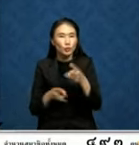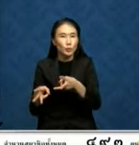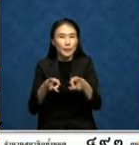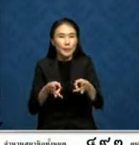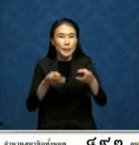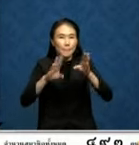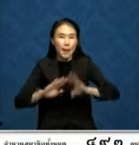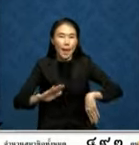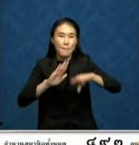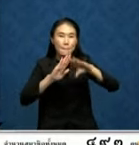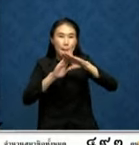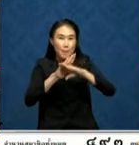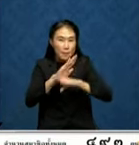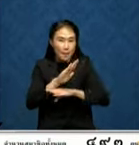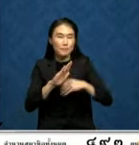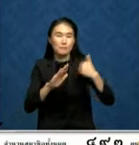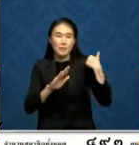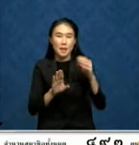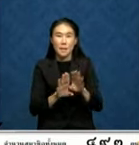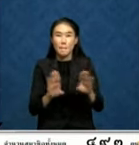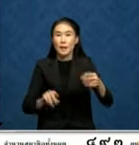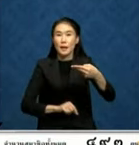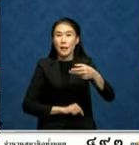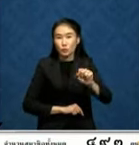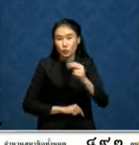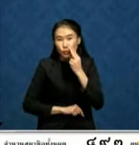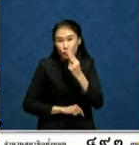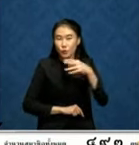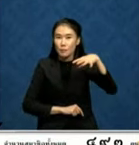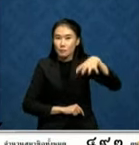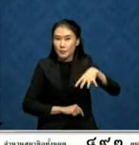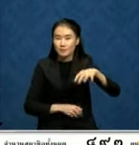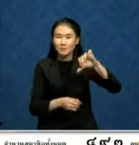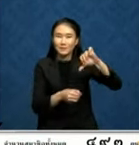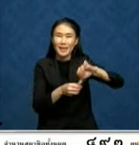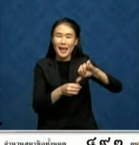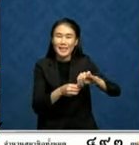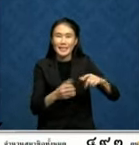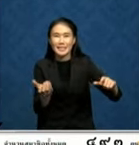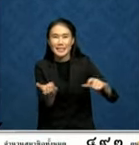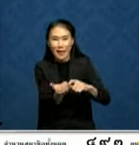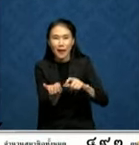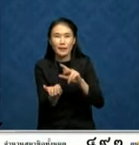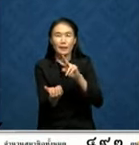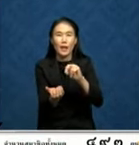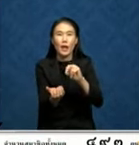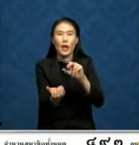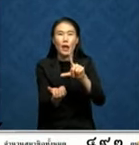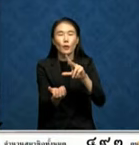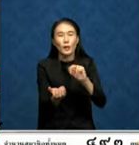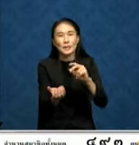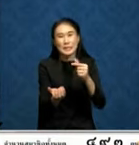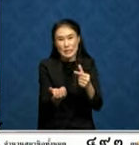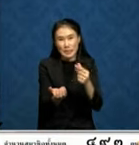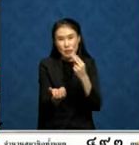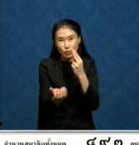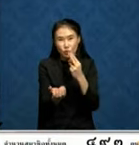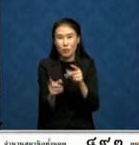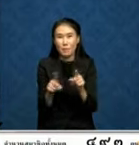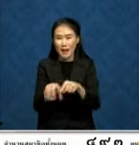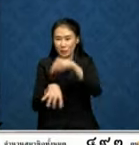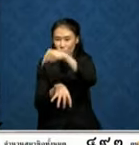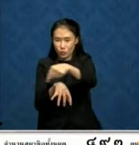วมทั้งข้อกำหนดที่เกี่ยวกับการเปิดให้ใช้สถานี LNG หรือที่เรียกว่า TPA Code for LNG